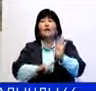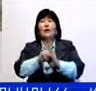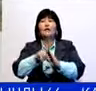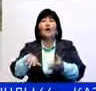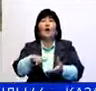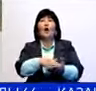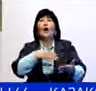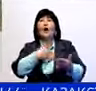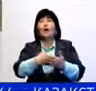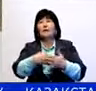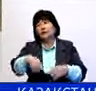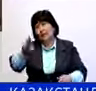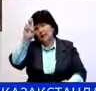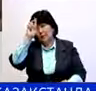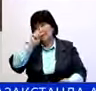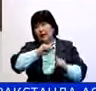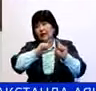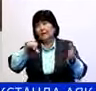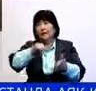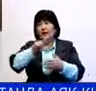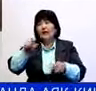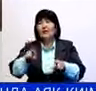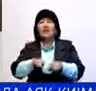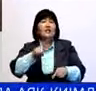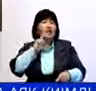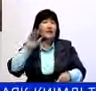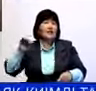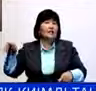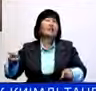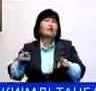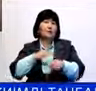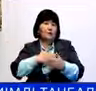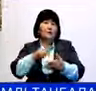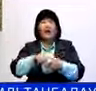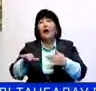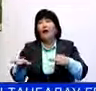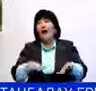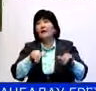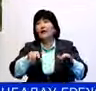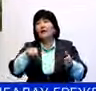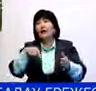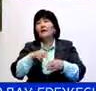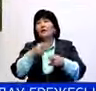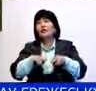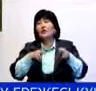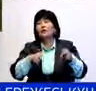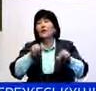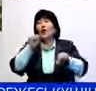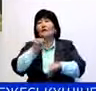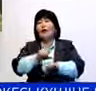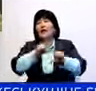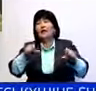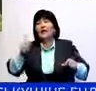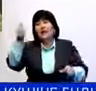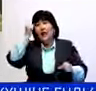қоғам белсенділері, мемлекеттік мекеме қызметкерлері және жастар белсене атсалысты. Акция барысында қаладағы теміржол вокзал аллеясы,